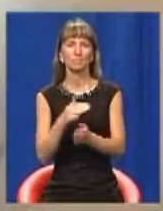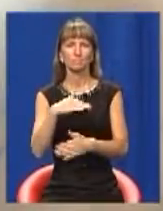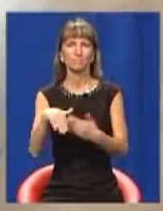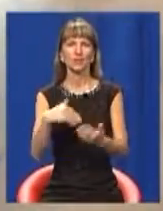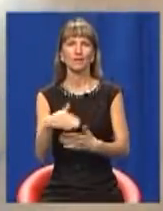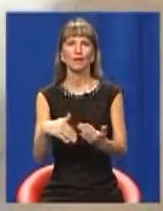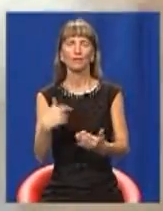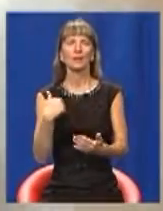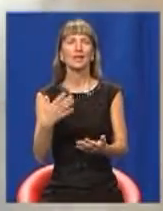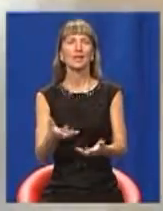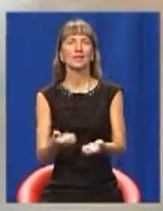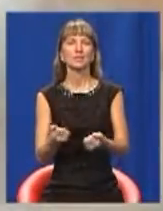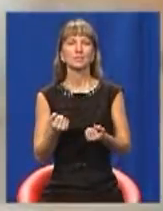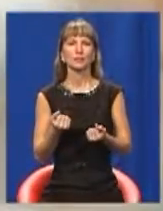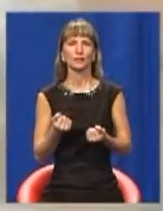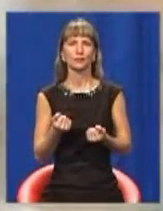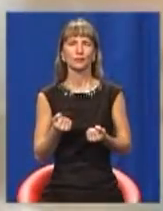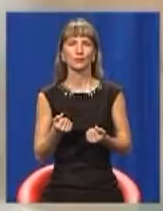раствором. Я его достаю